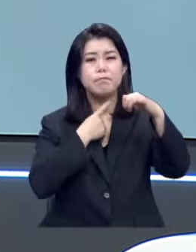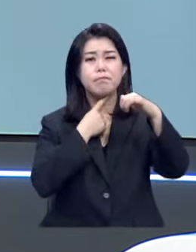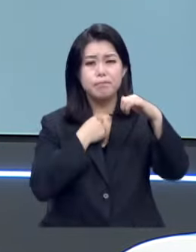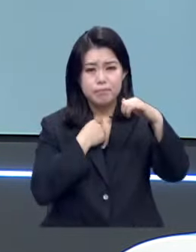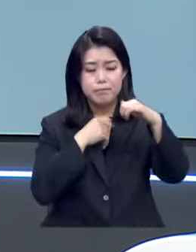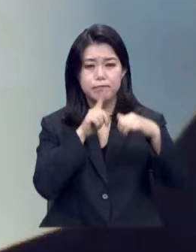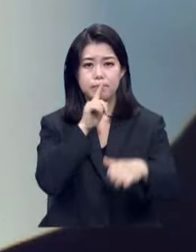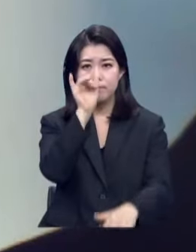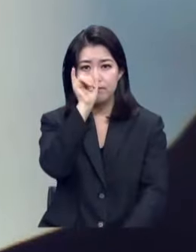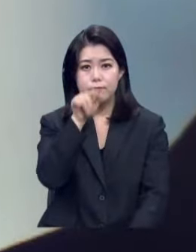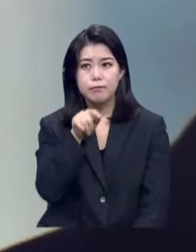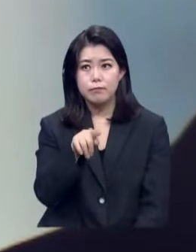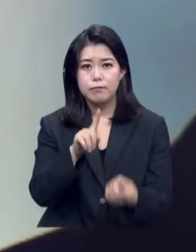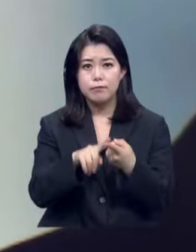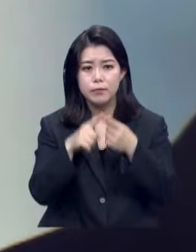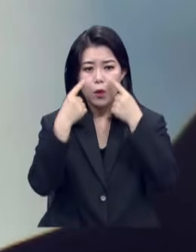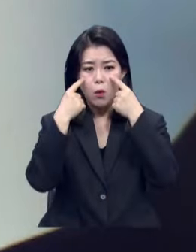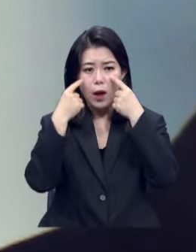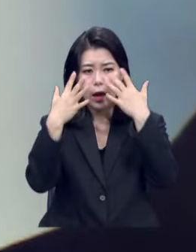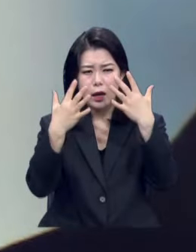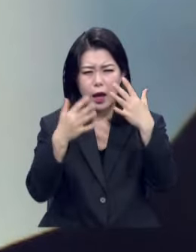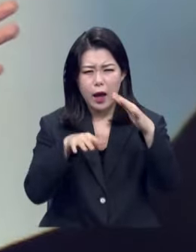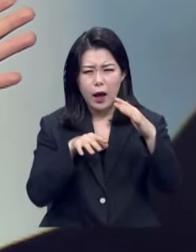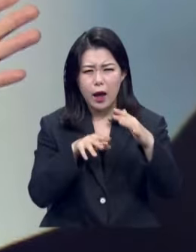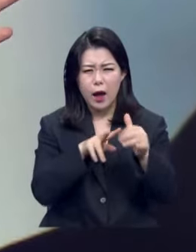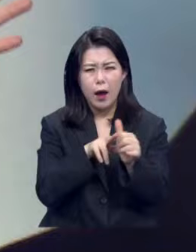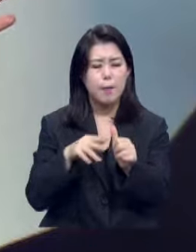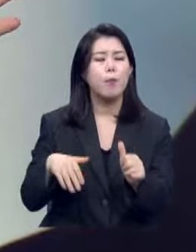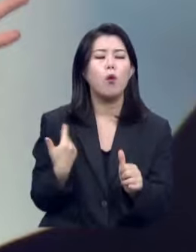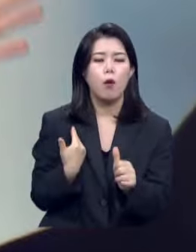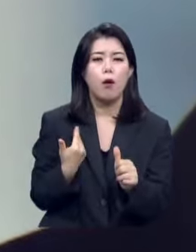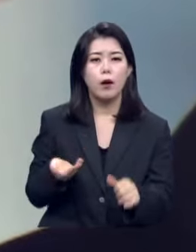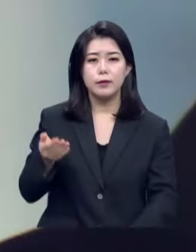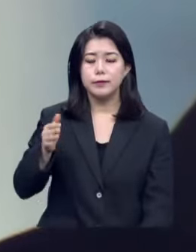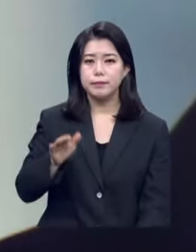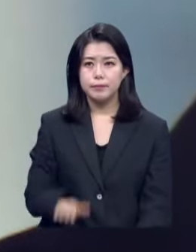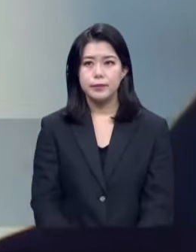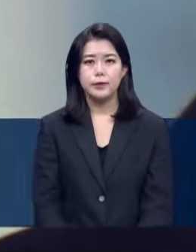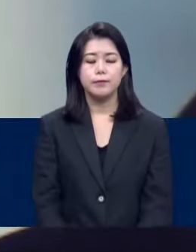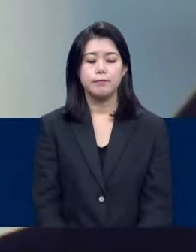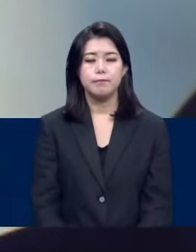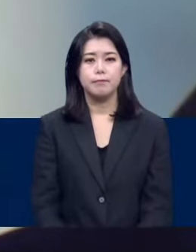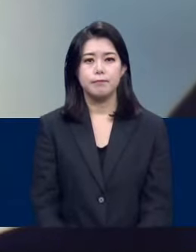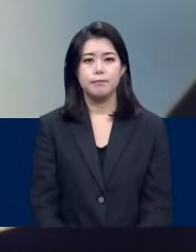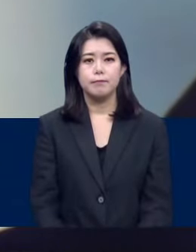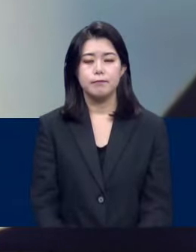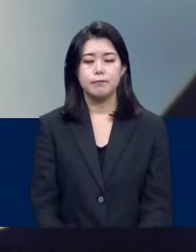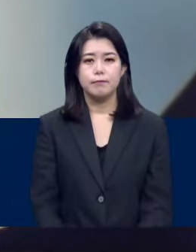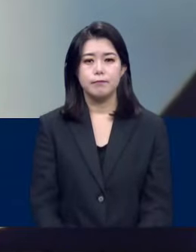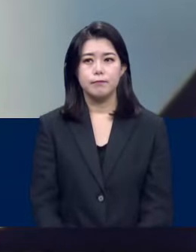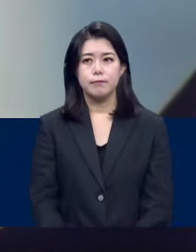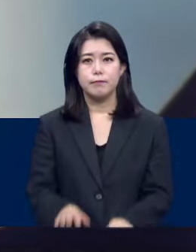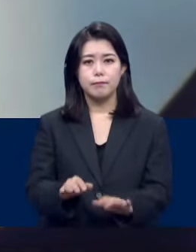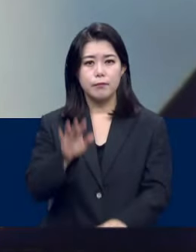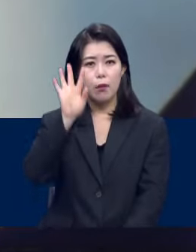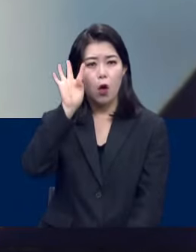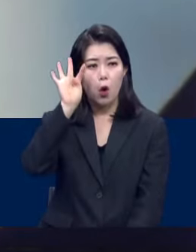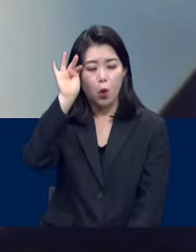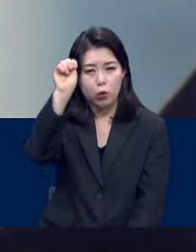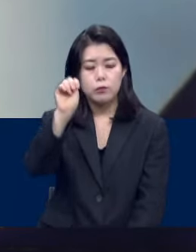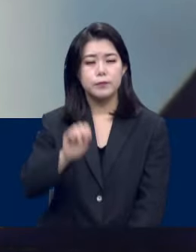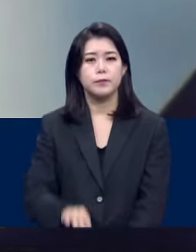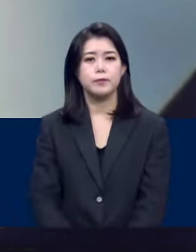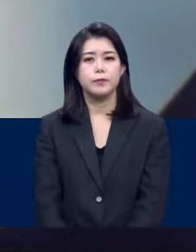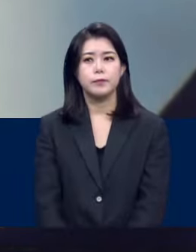여기에 대해선 명확하게 파악이 안되지만 이라면서도 정관이 뭐라고 얘기를 했느냐 수일 내에 며칠